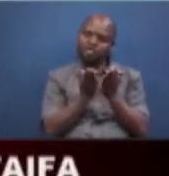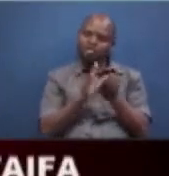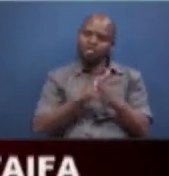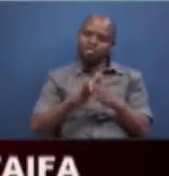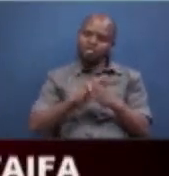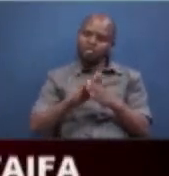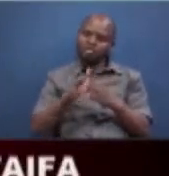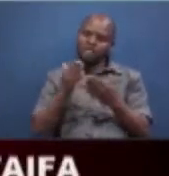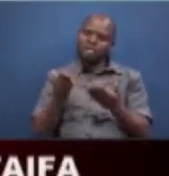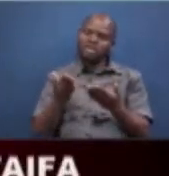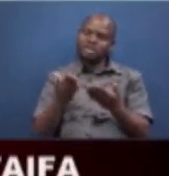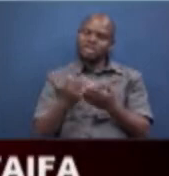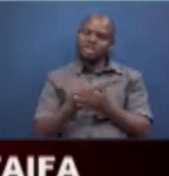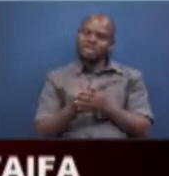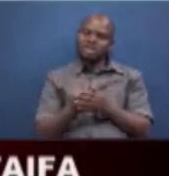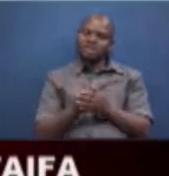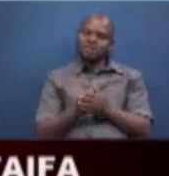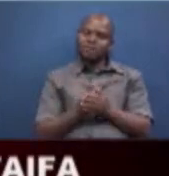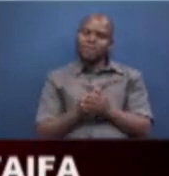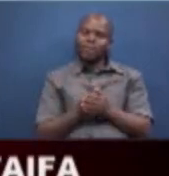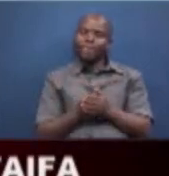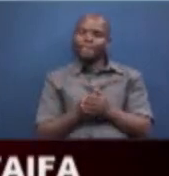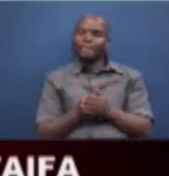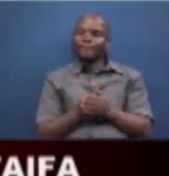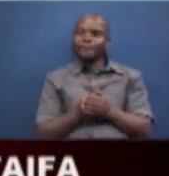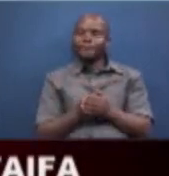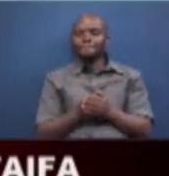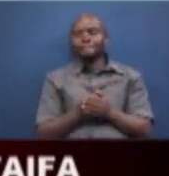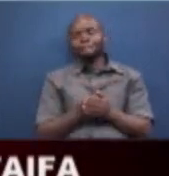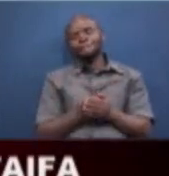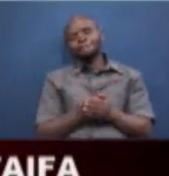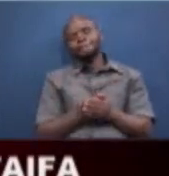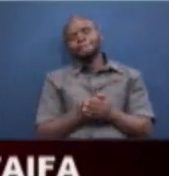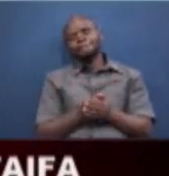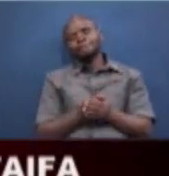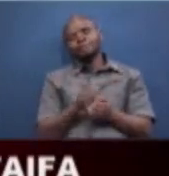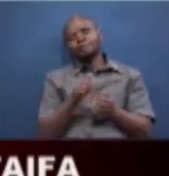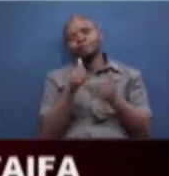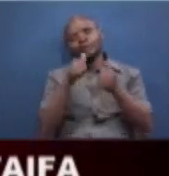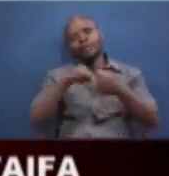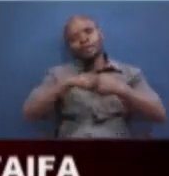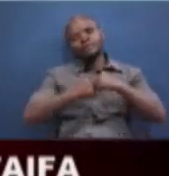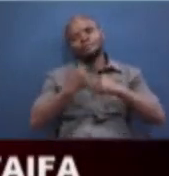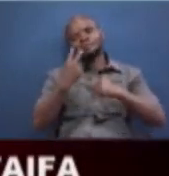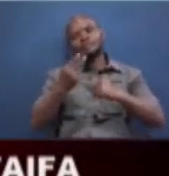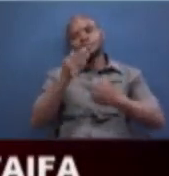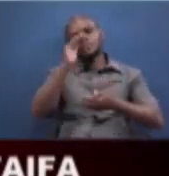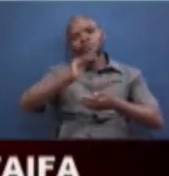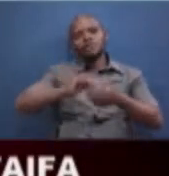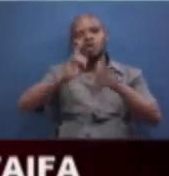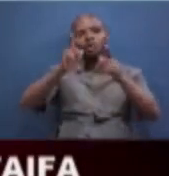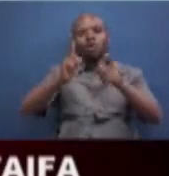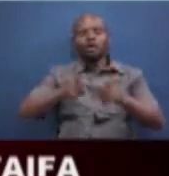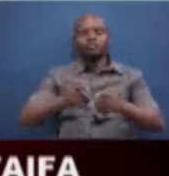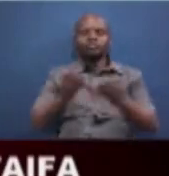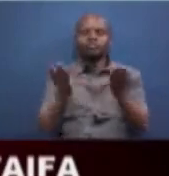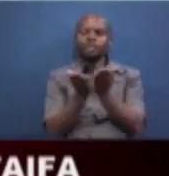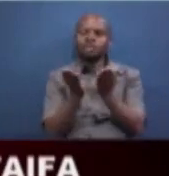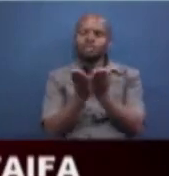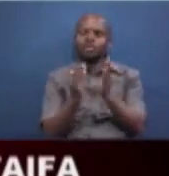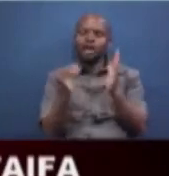approach ambayo ni ya umahiri zaidi, yani competence based approach. Changamoto ya pili ambayo ni kubwa ni upungufu wa walimu wa masomo ya